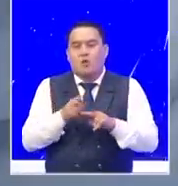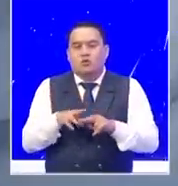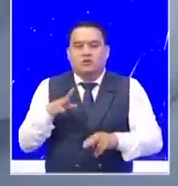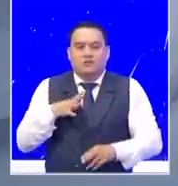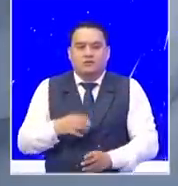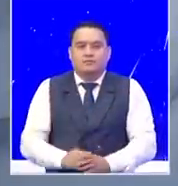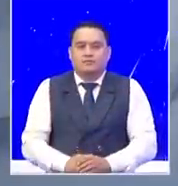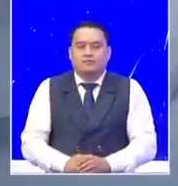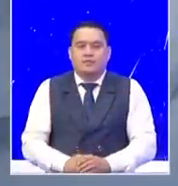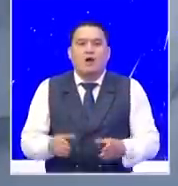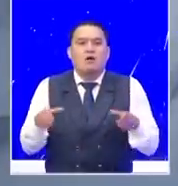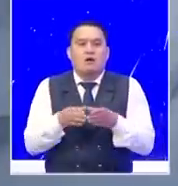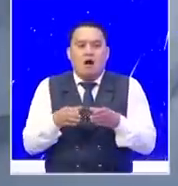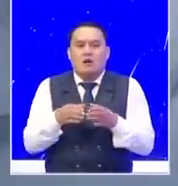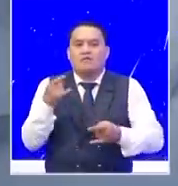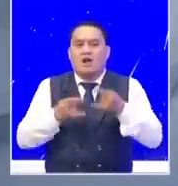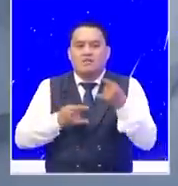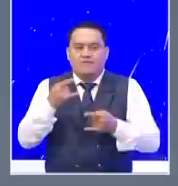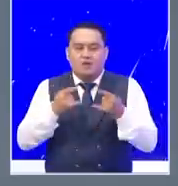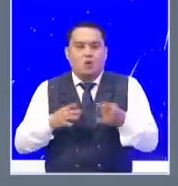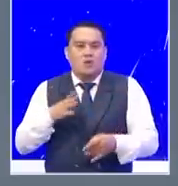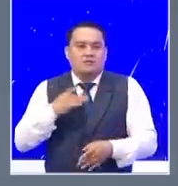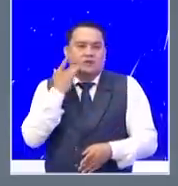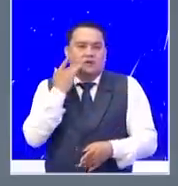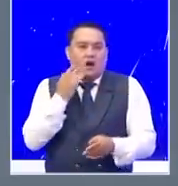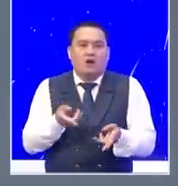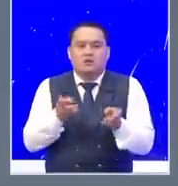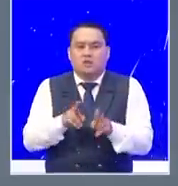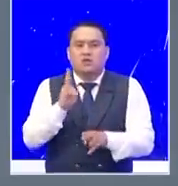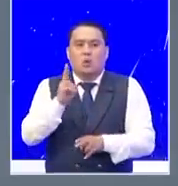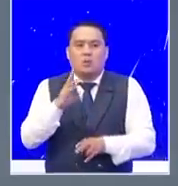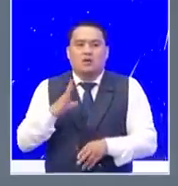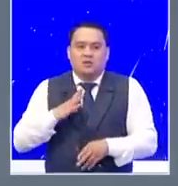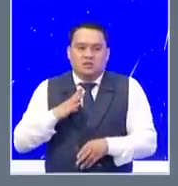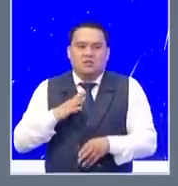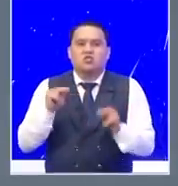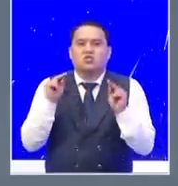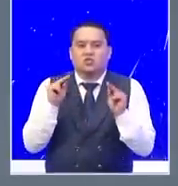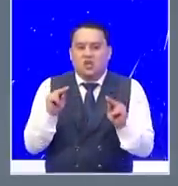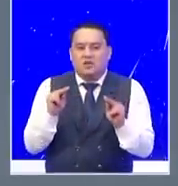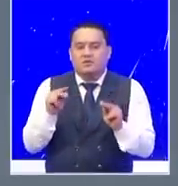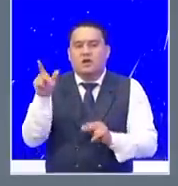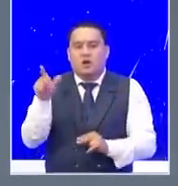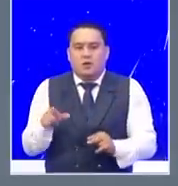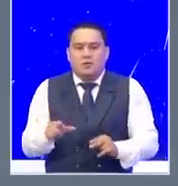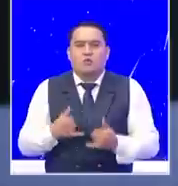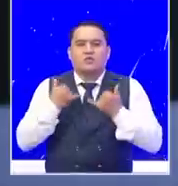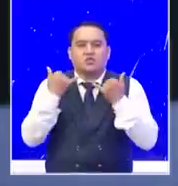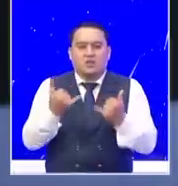Шыңғыс Калиден. Для коллектива и телезрителей Бейсен Куранбек всегда оставался тем, кем был. Искренним и честным. Человеком с большой